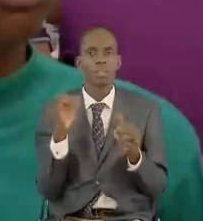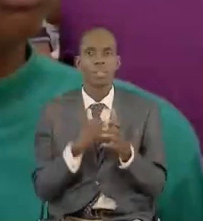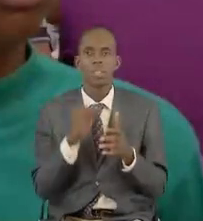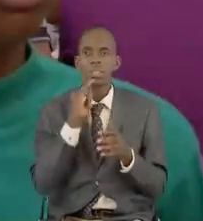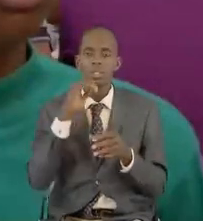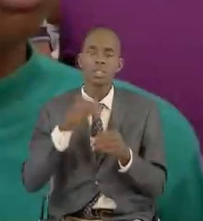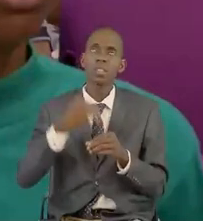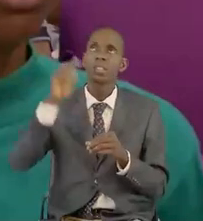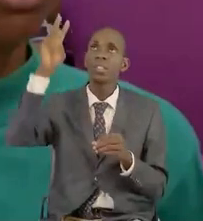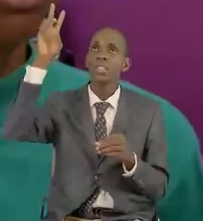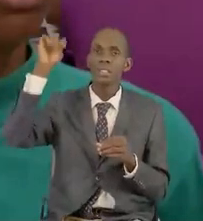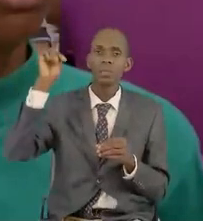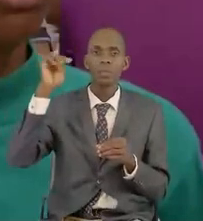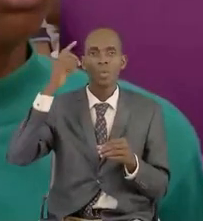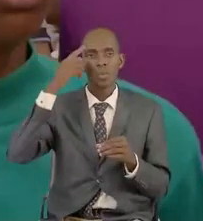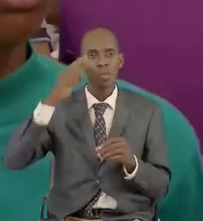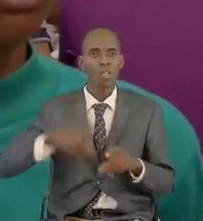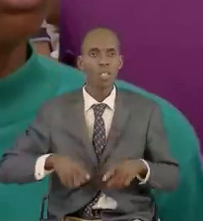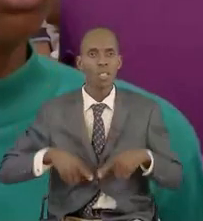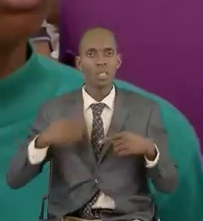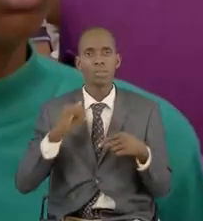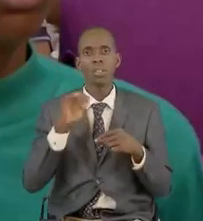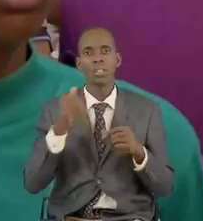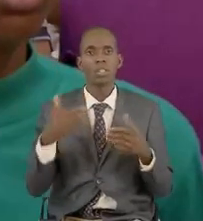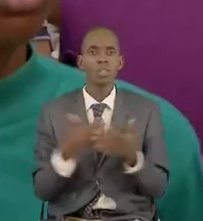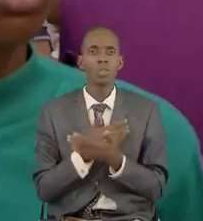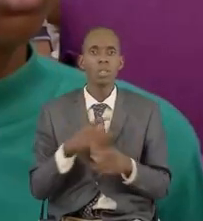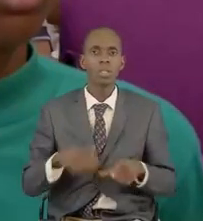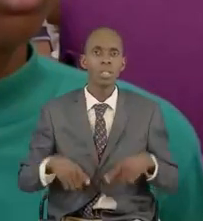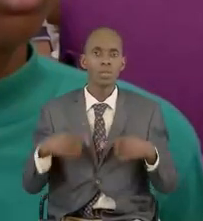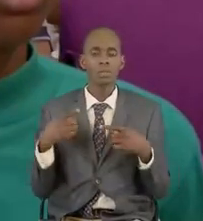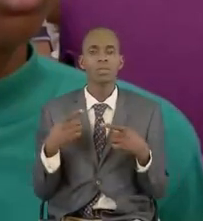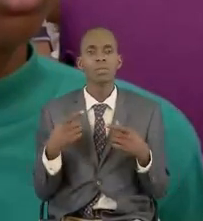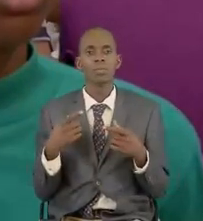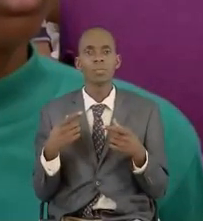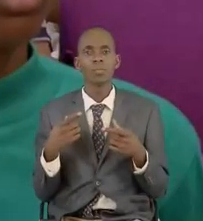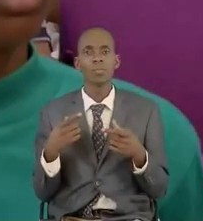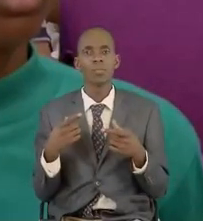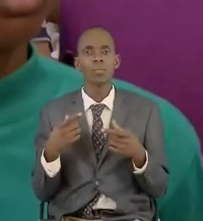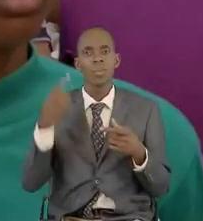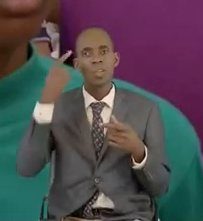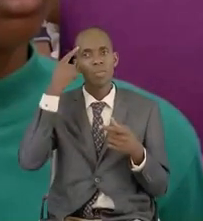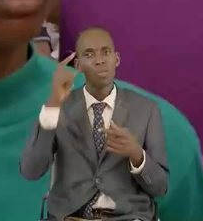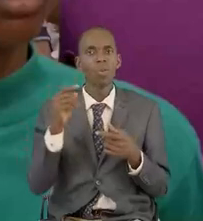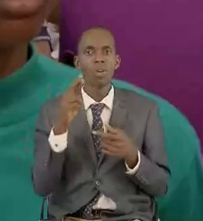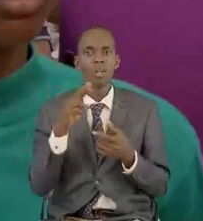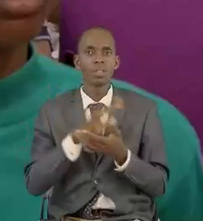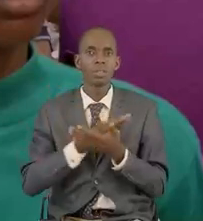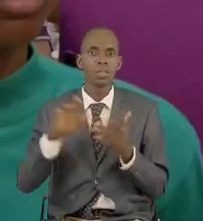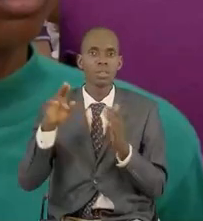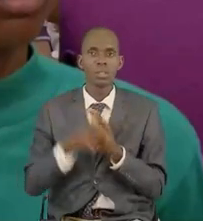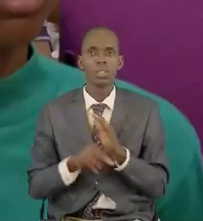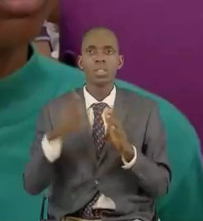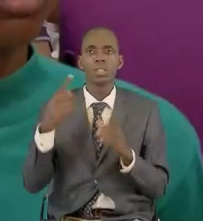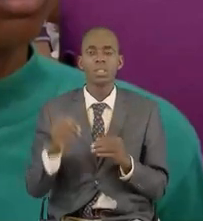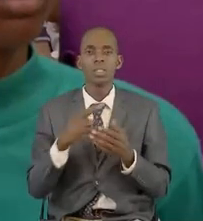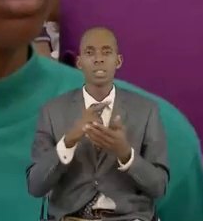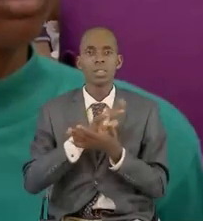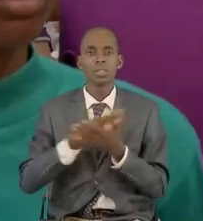nous avons tout en lui le salut est en lui mener une nouvelle vie c'est en Lui notre justice